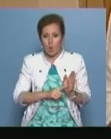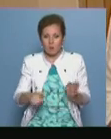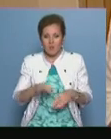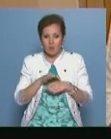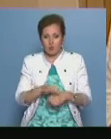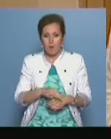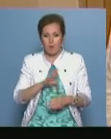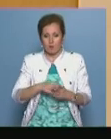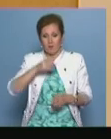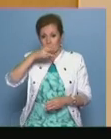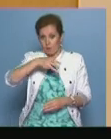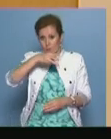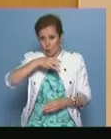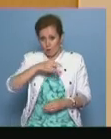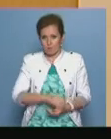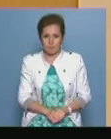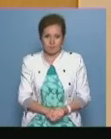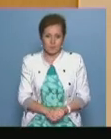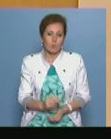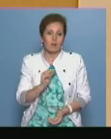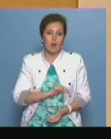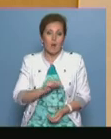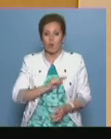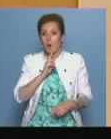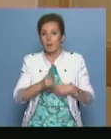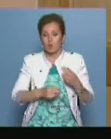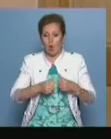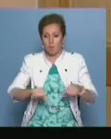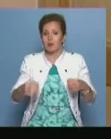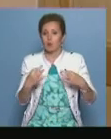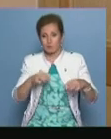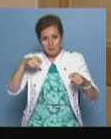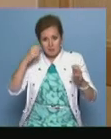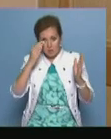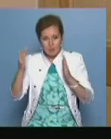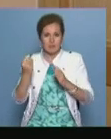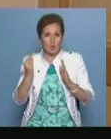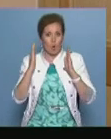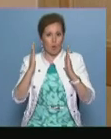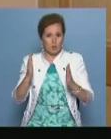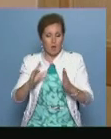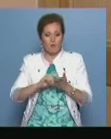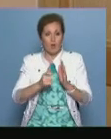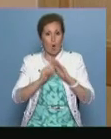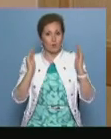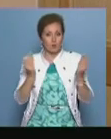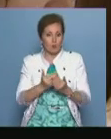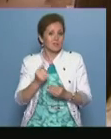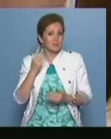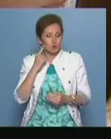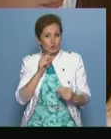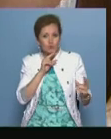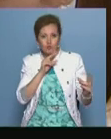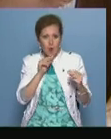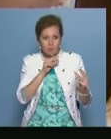под видеонаблюдением. Работу апелляционной комиссии нам разрешили снимать только из коридора. В аудитории слышен легкий шепот.